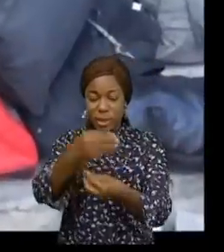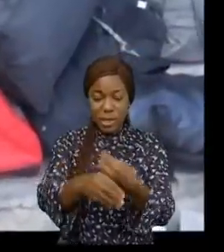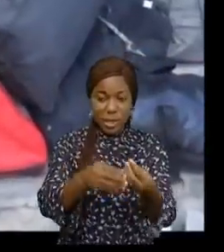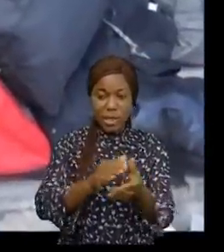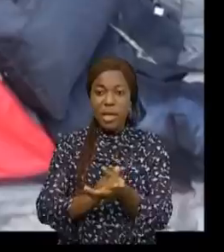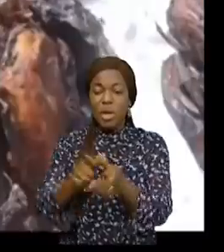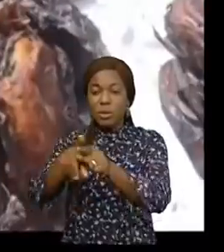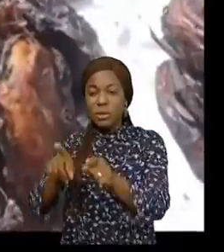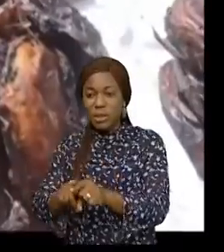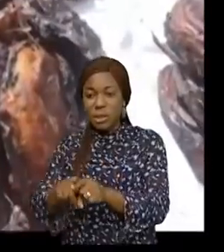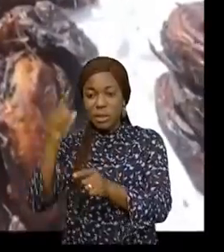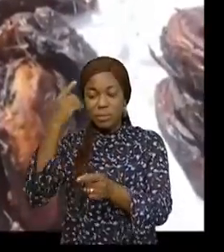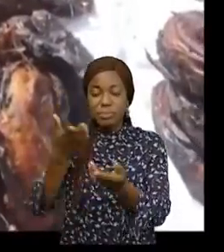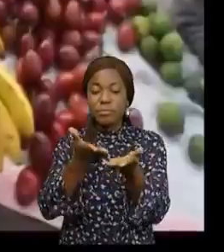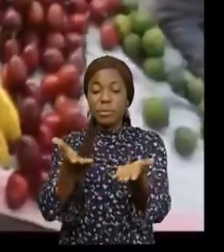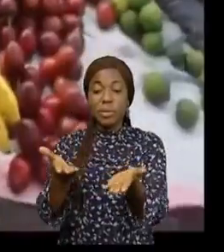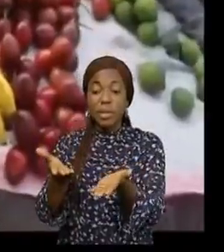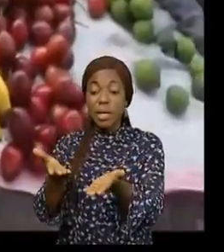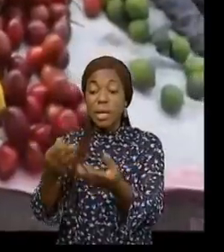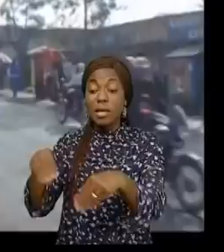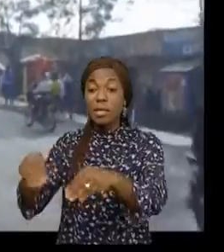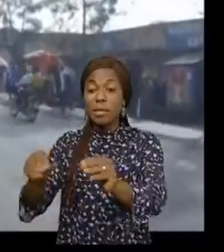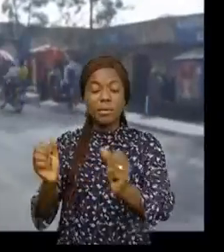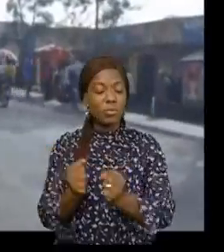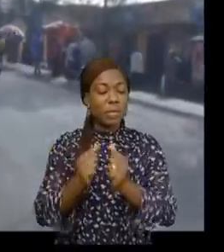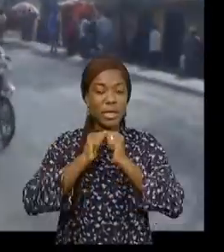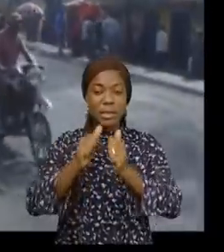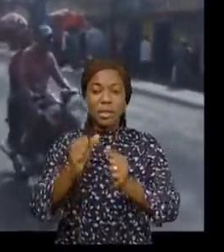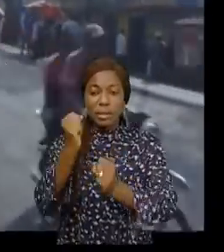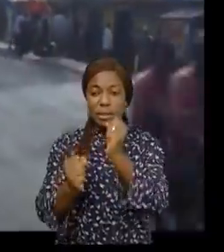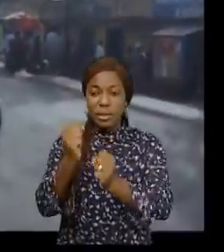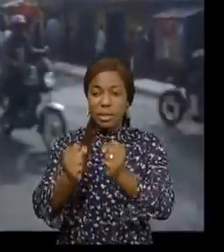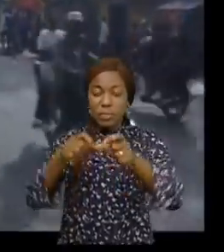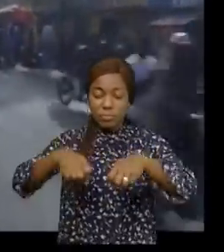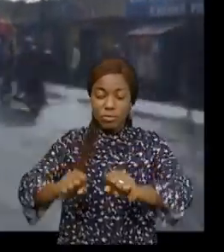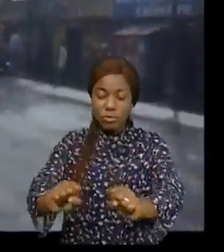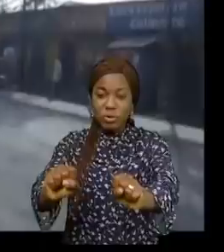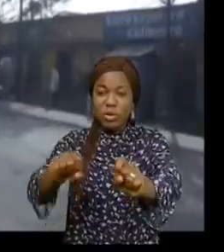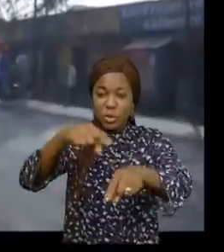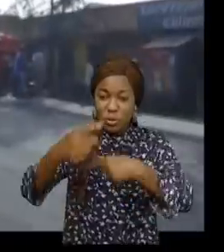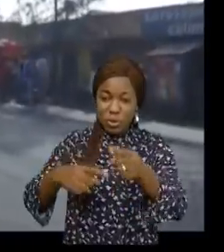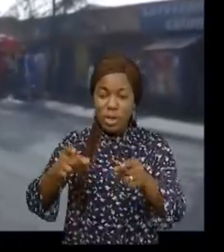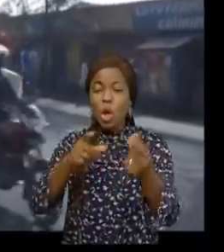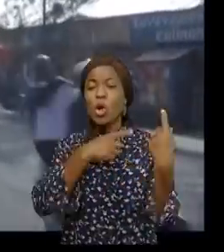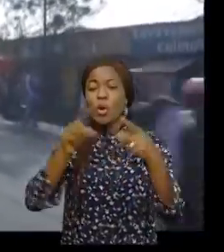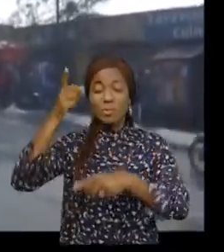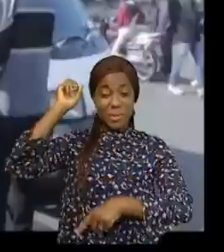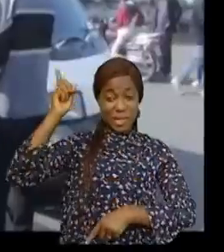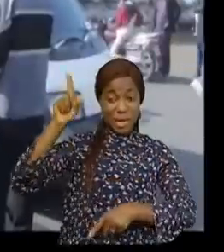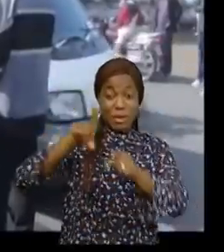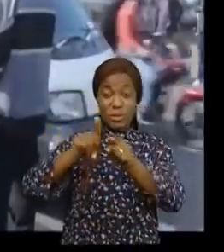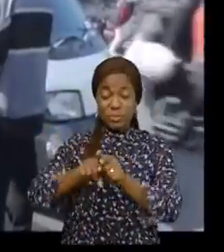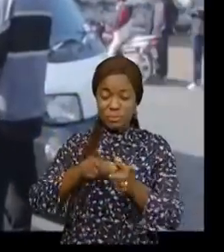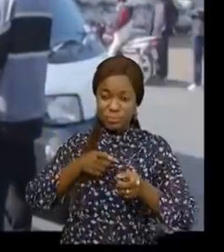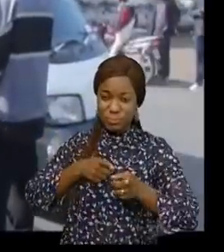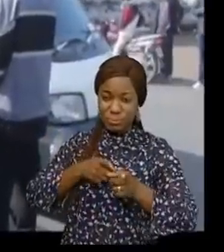vendeurs des valises ont exposé leurs marchandises sans crainte. Les taximens sur moto ont roulé comme par habitude et des